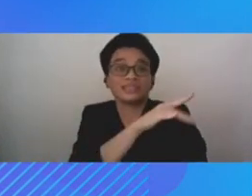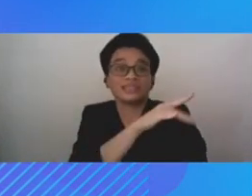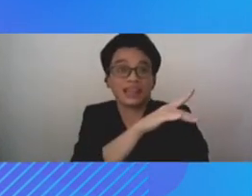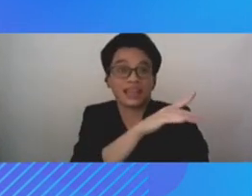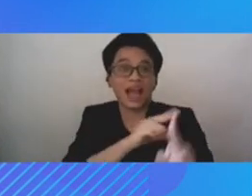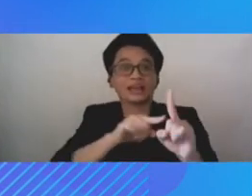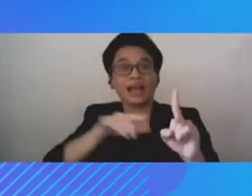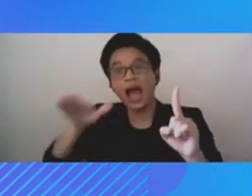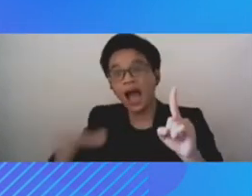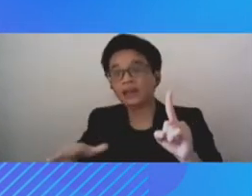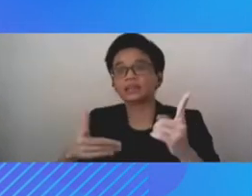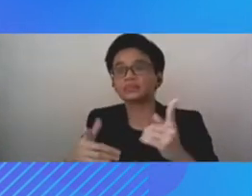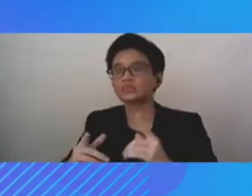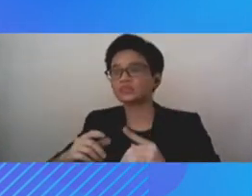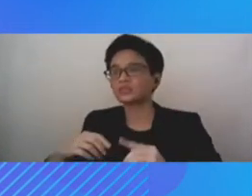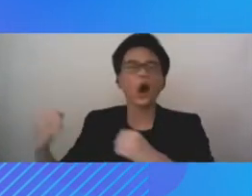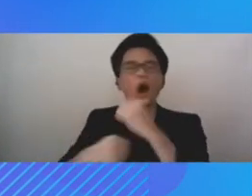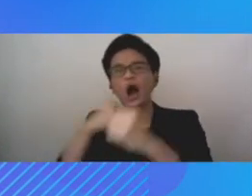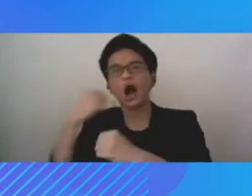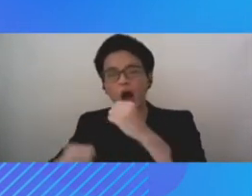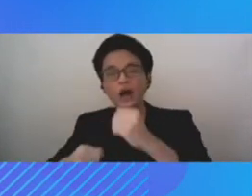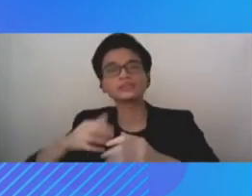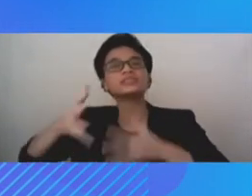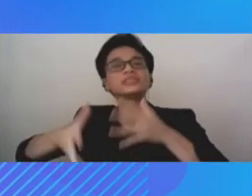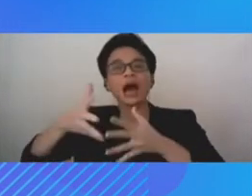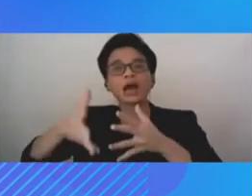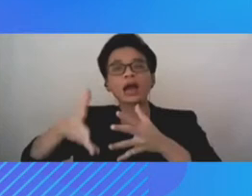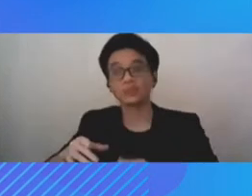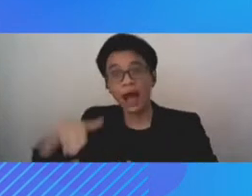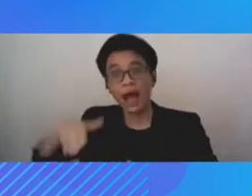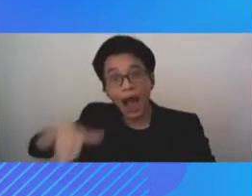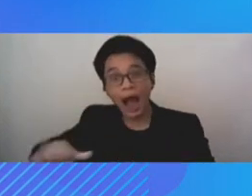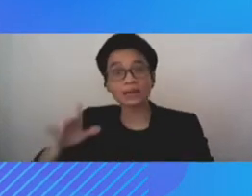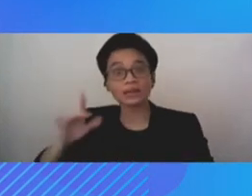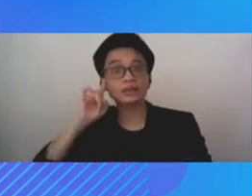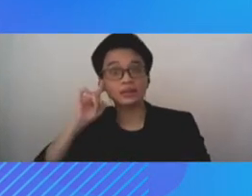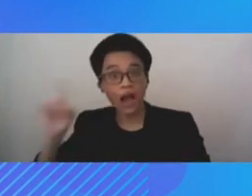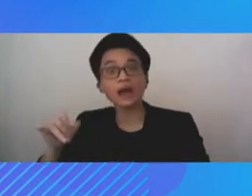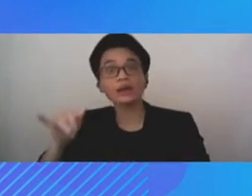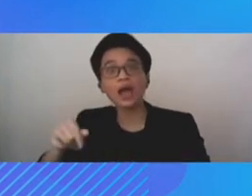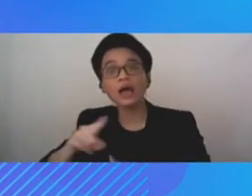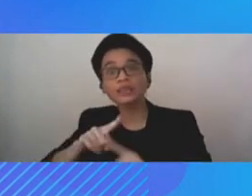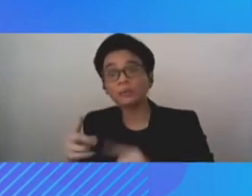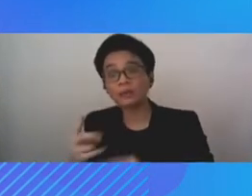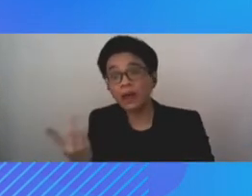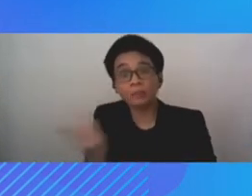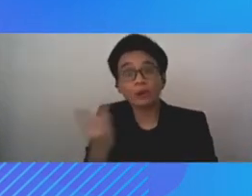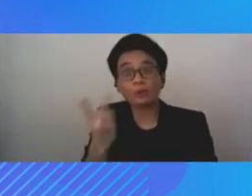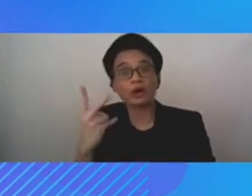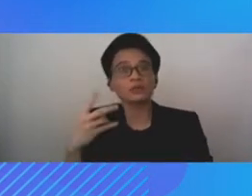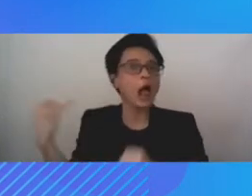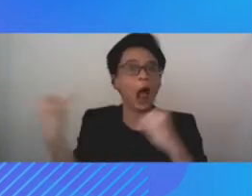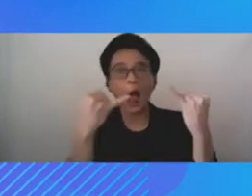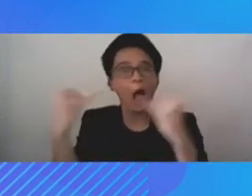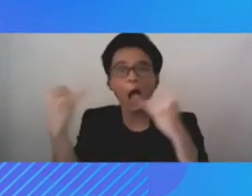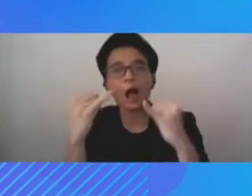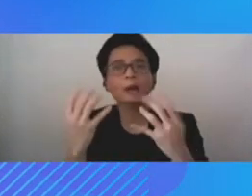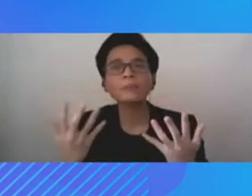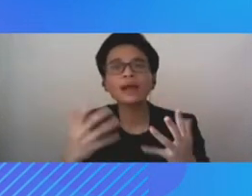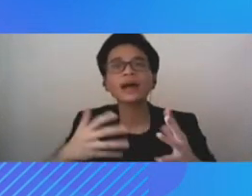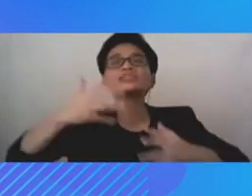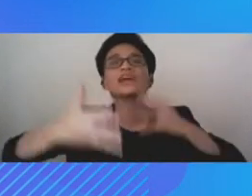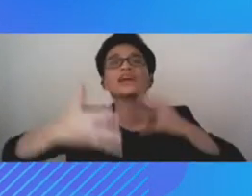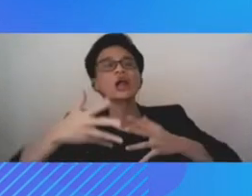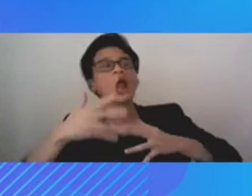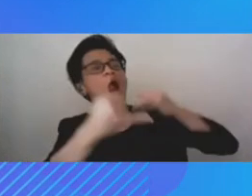ya pakai bahasa isyarat, lucu gitu. Adiknya dengar kan gitu. Jadi mereka main pakai bahasa isyarat, berantem kata-kataannya pakai bahasa isyarat gitu. Jadi akhirnya